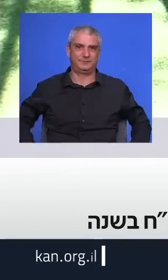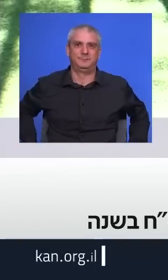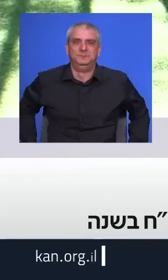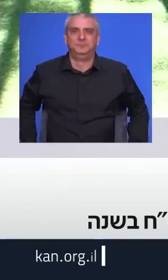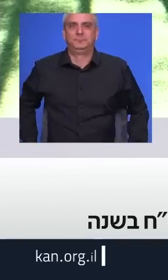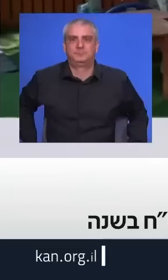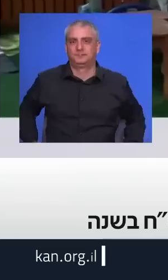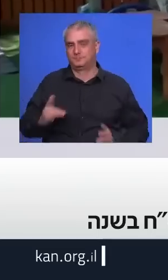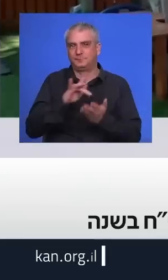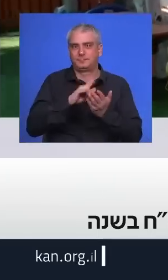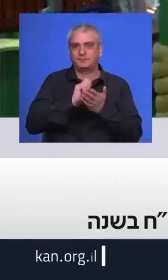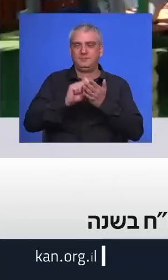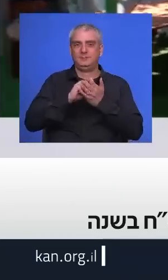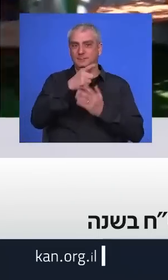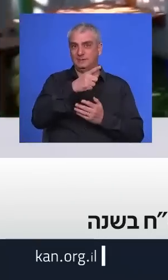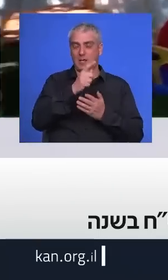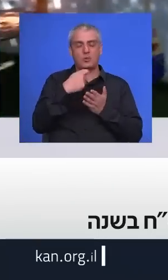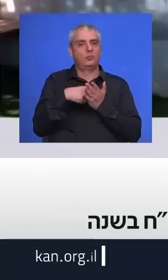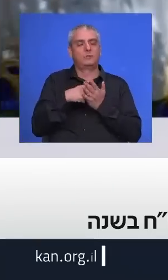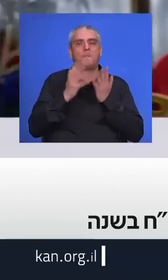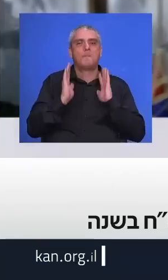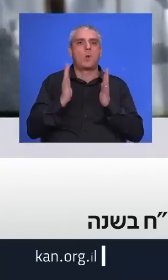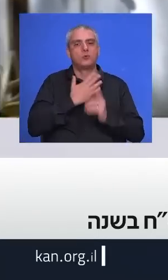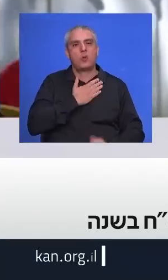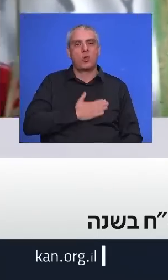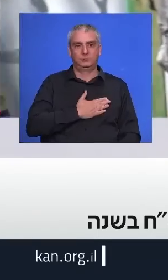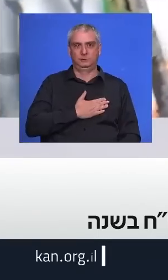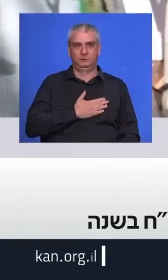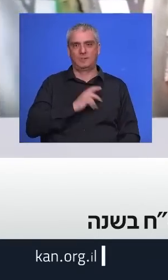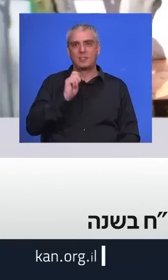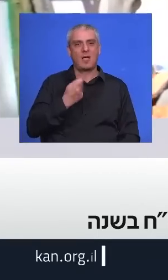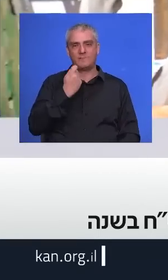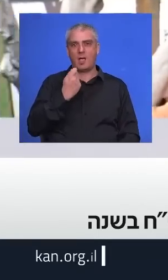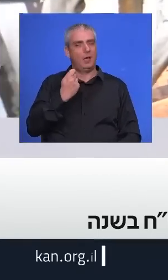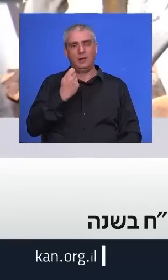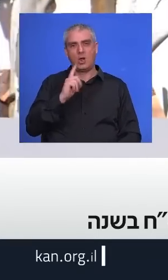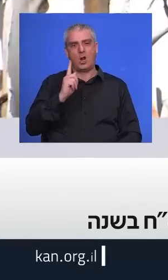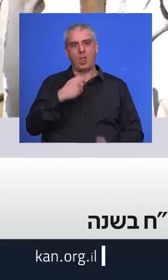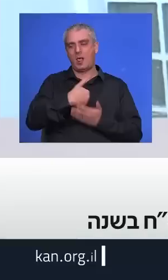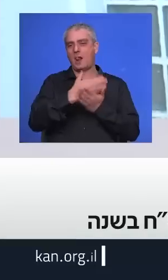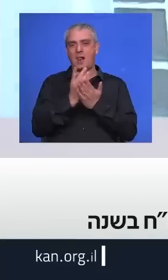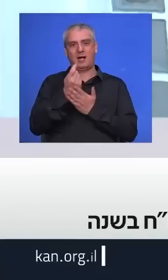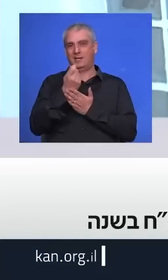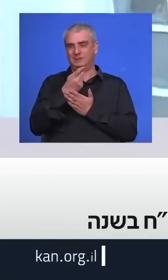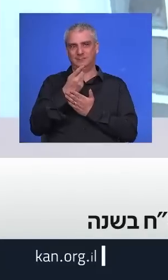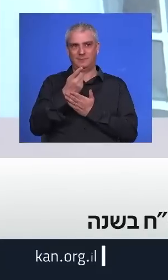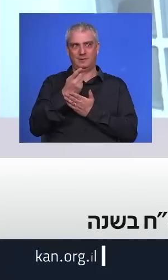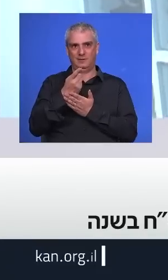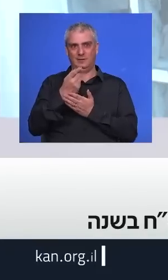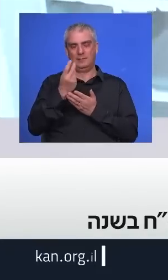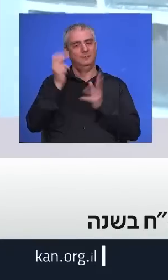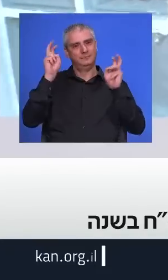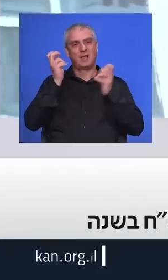נמצאים. אנשי משרד האוצר מאוד מאוד היו רוצים דווקא לא לחלק את הכסף יחסית בחינם